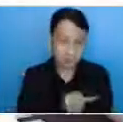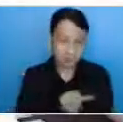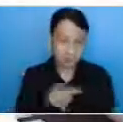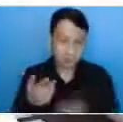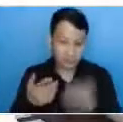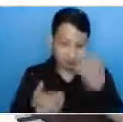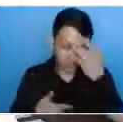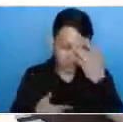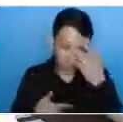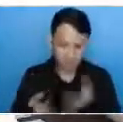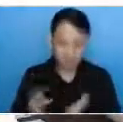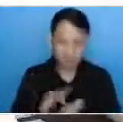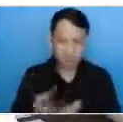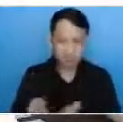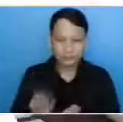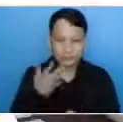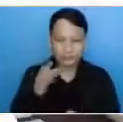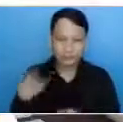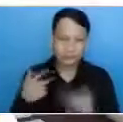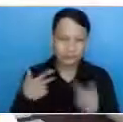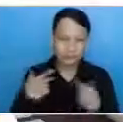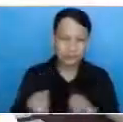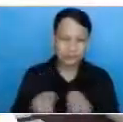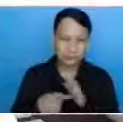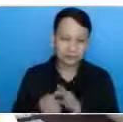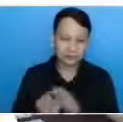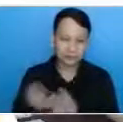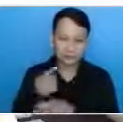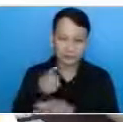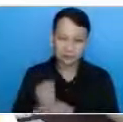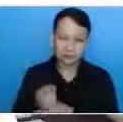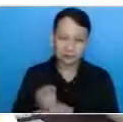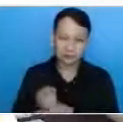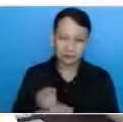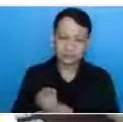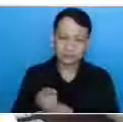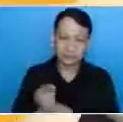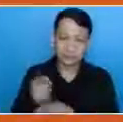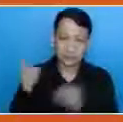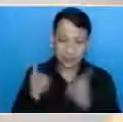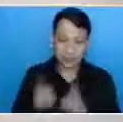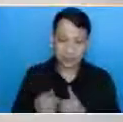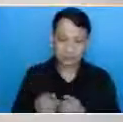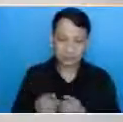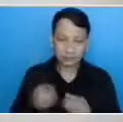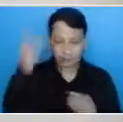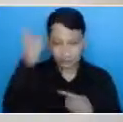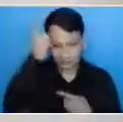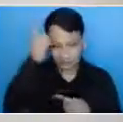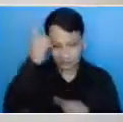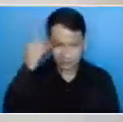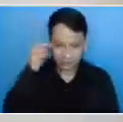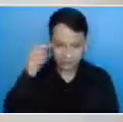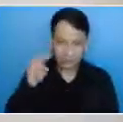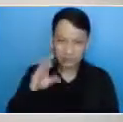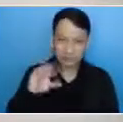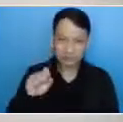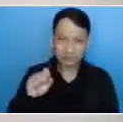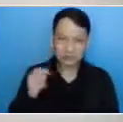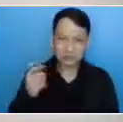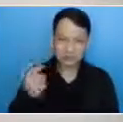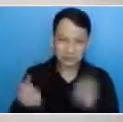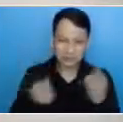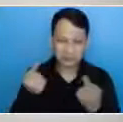para sa family ko, para sa sarili ko, and para sa inyo kasi love ko kayong lahat. Get well soon,